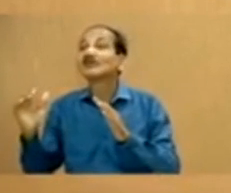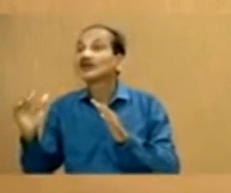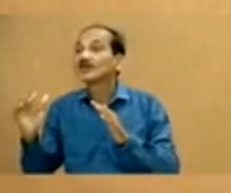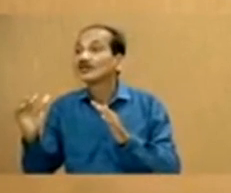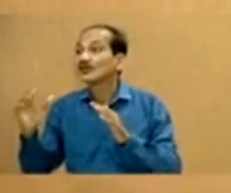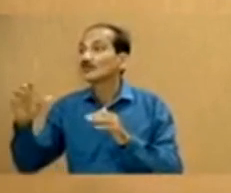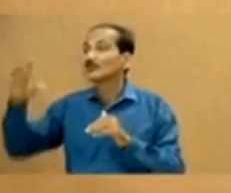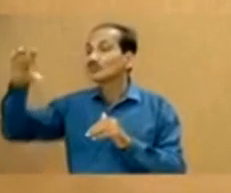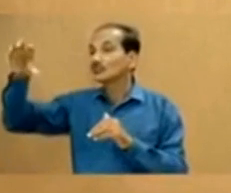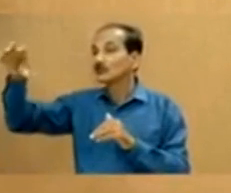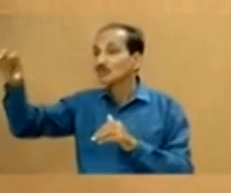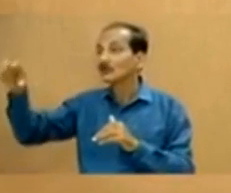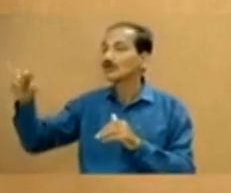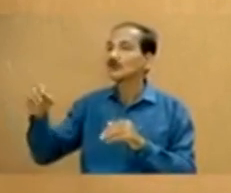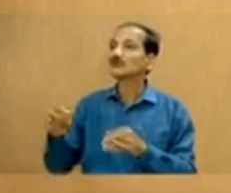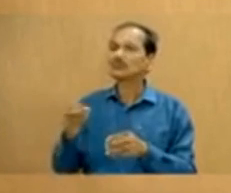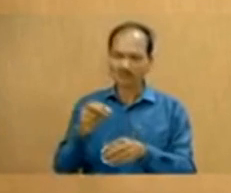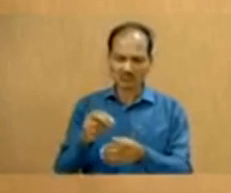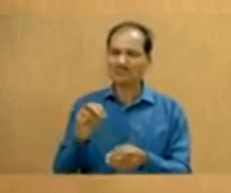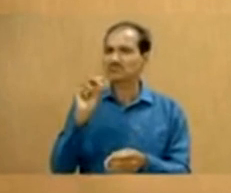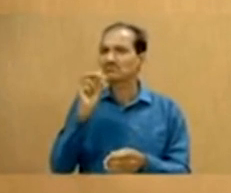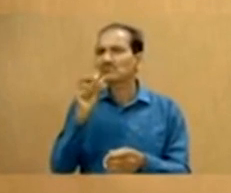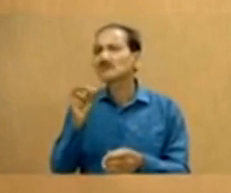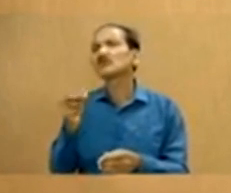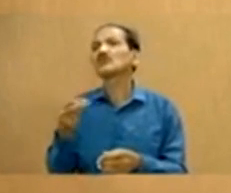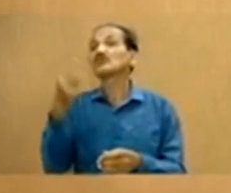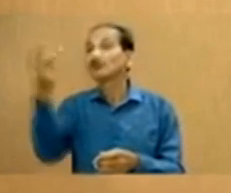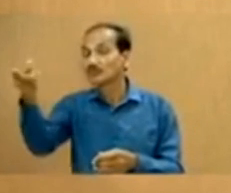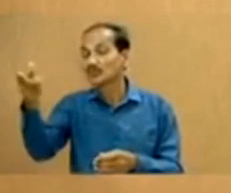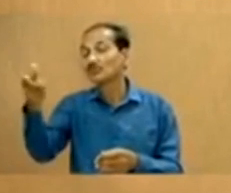ଏବଂ ବସ୍ତୁରେ ଘୋଷଣା ଜାରି କରିଛନ୍ତି।